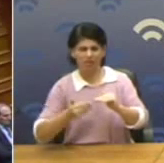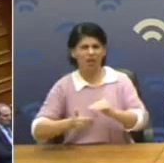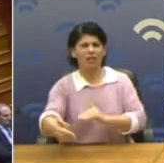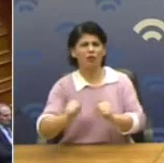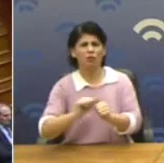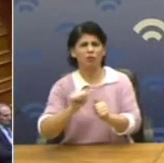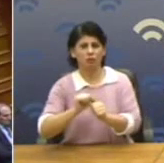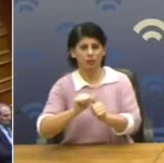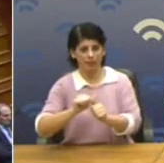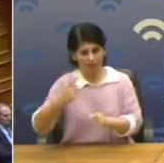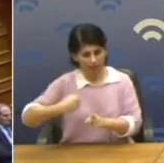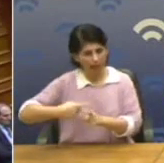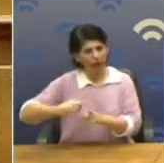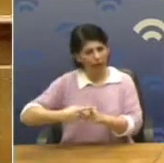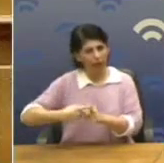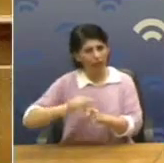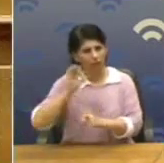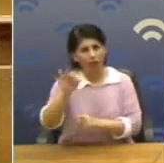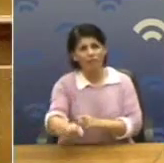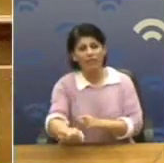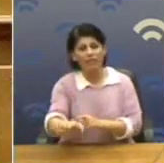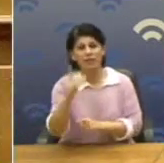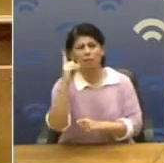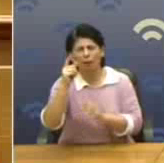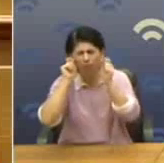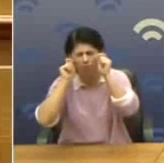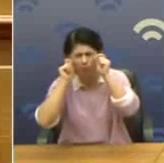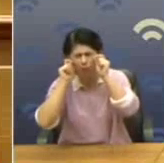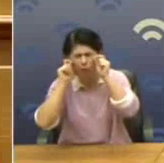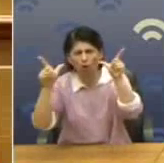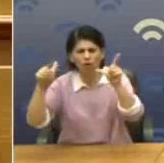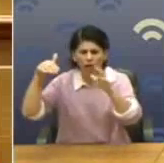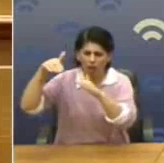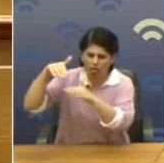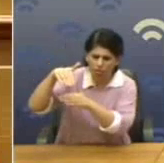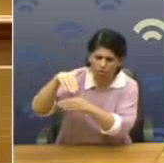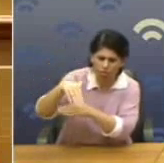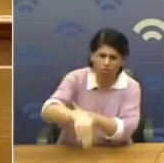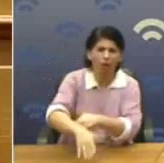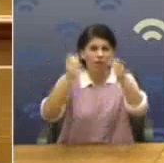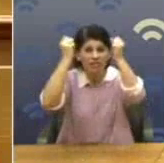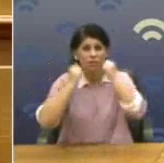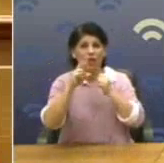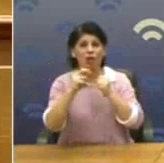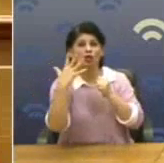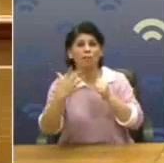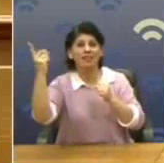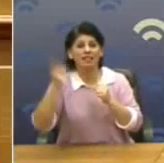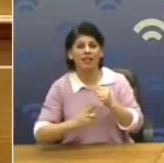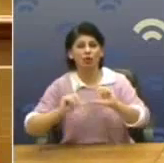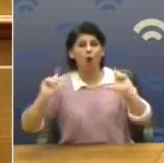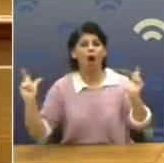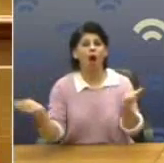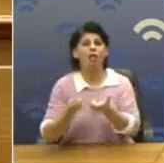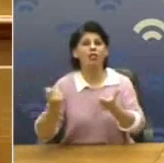χώρα σε μια πρωτοφανή ύφεση και σε απώλεια του 25% του εθνικού πλούτου.